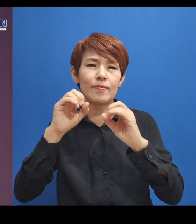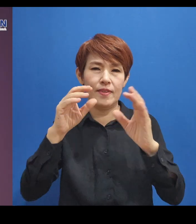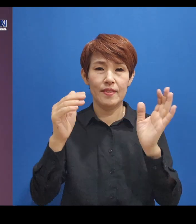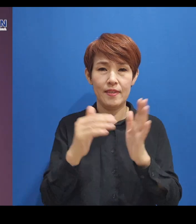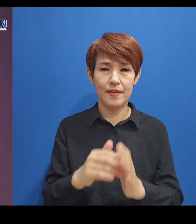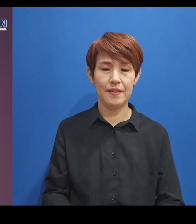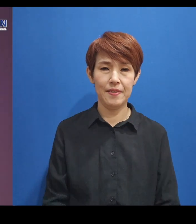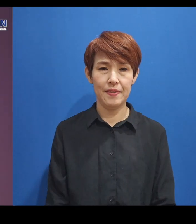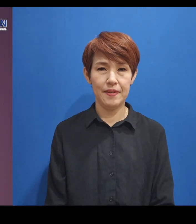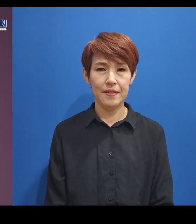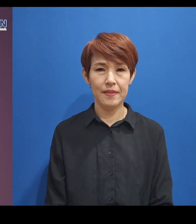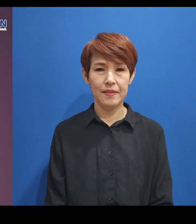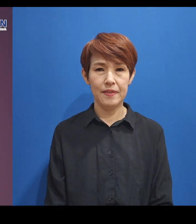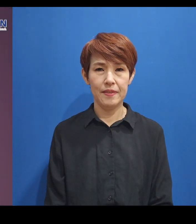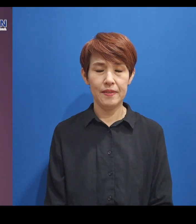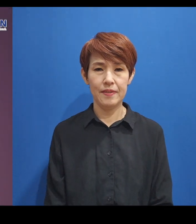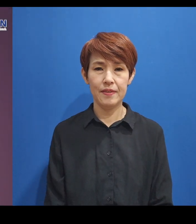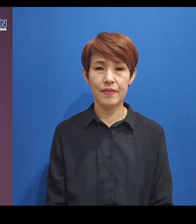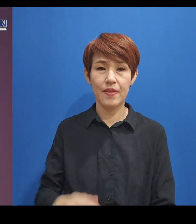대주제께 묶이면요,